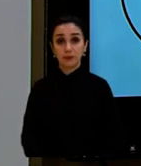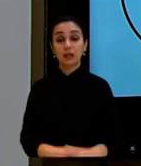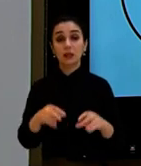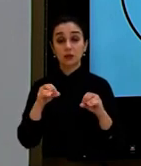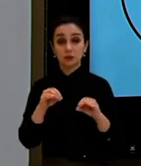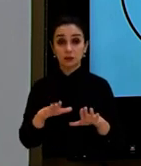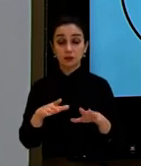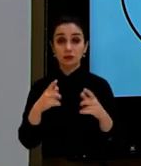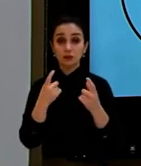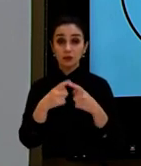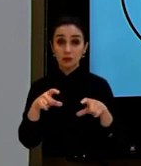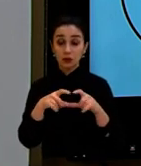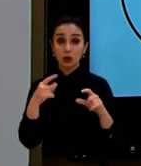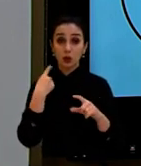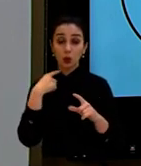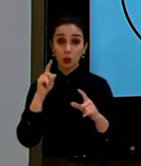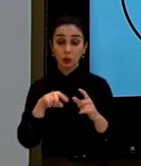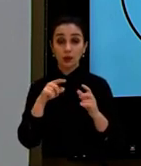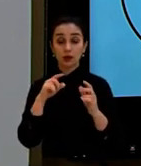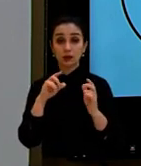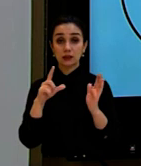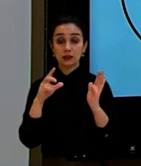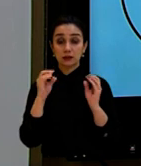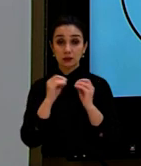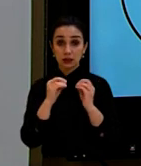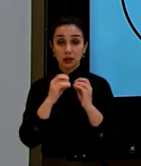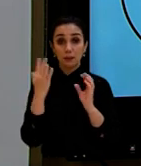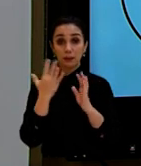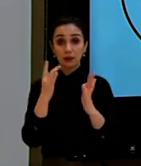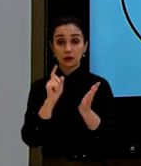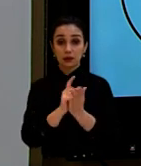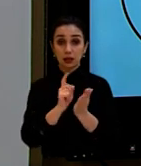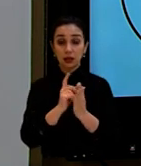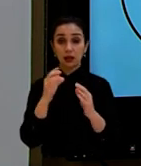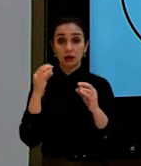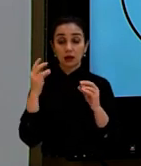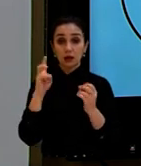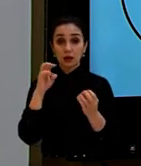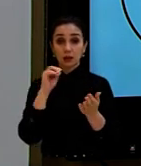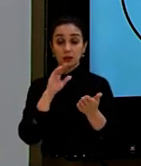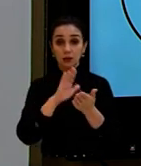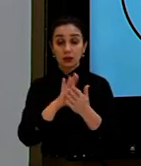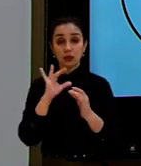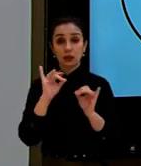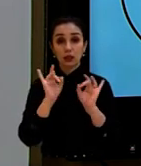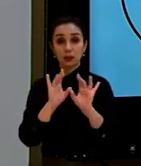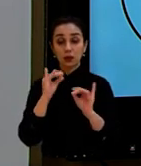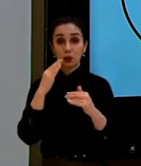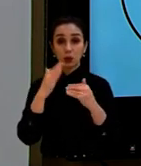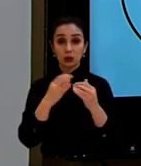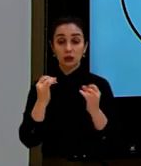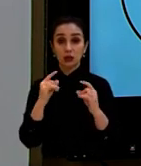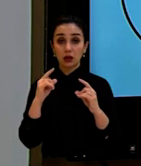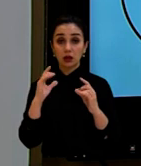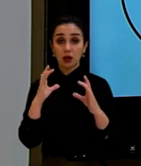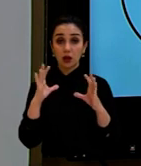Решаем из билетов. Билет номер 10, 5-е задание. Найдите радиусы, вписанные в квадрат и описанные около него